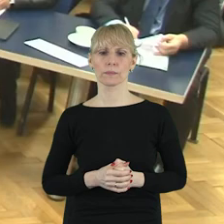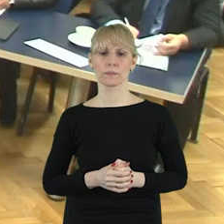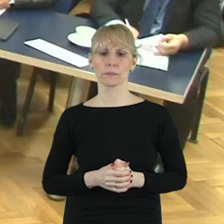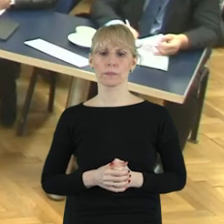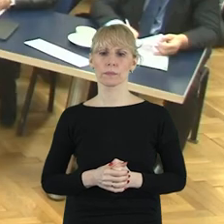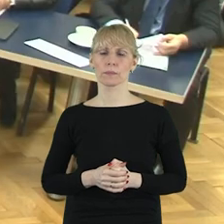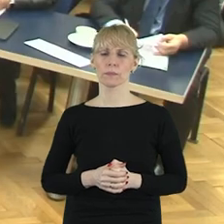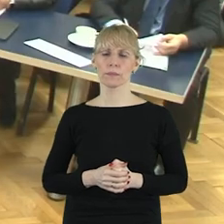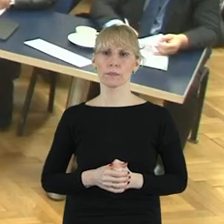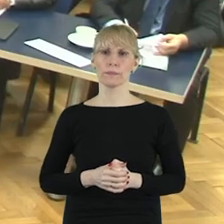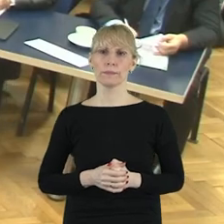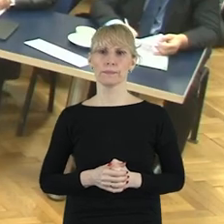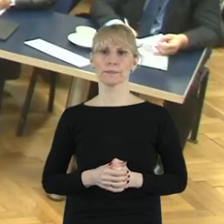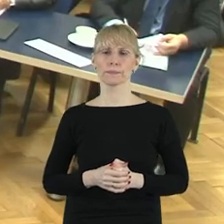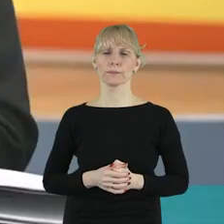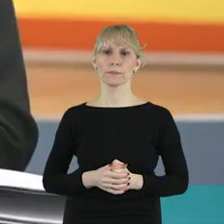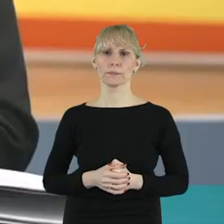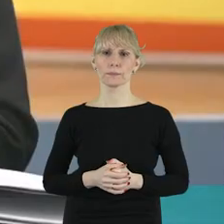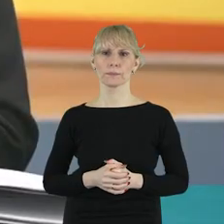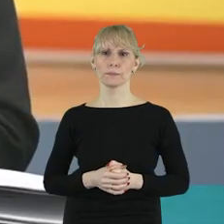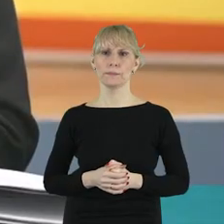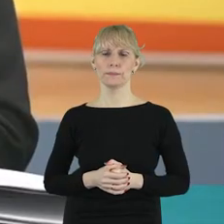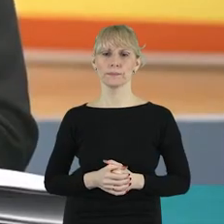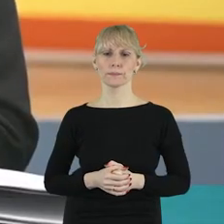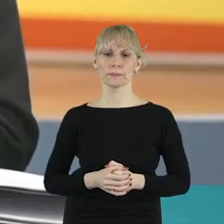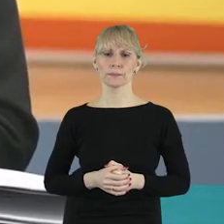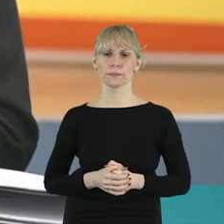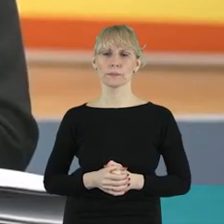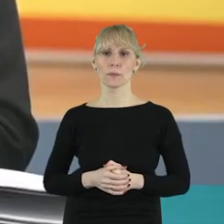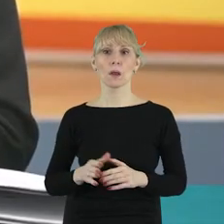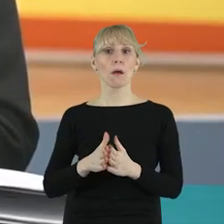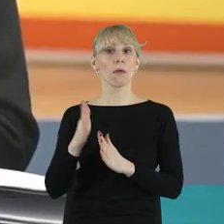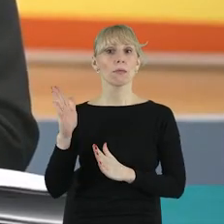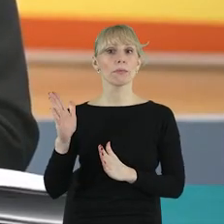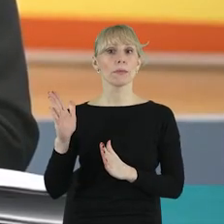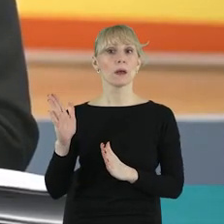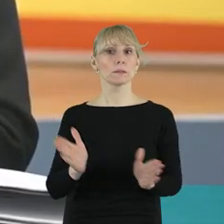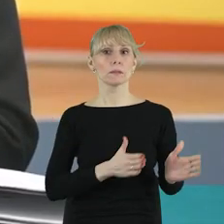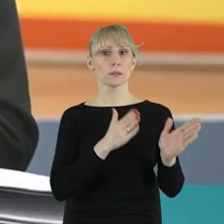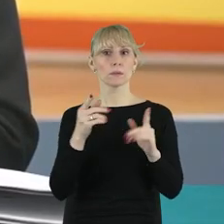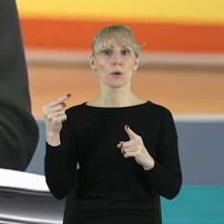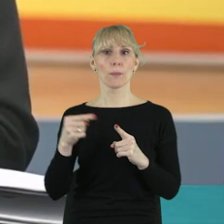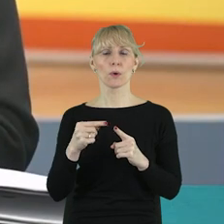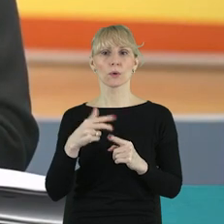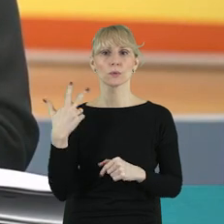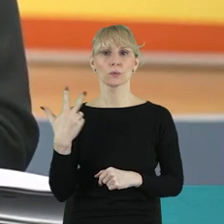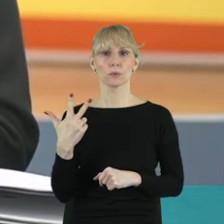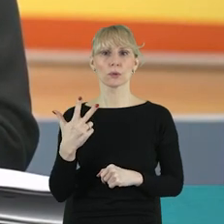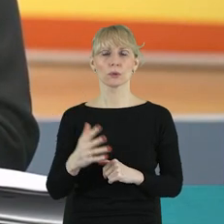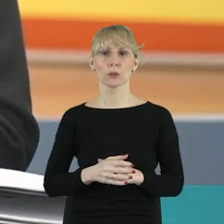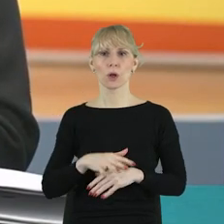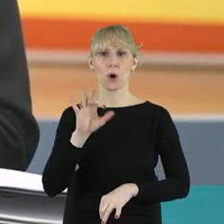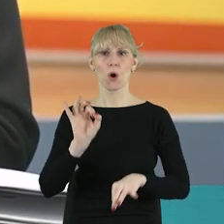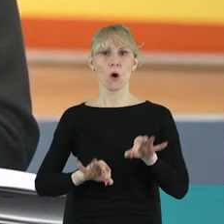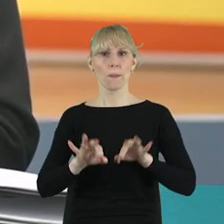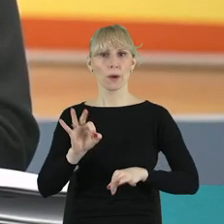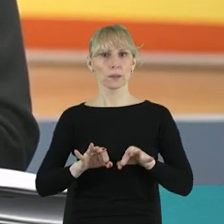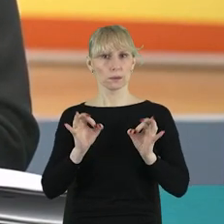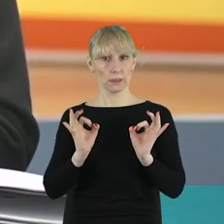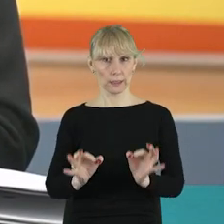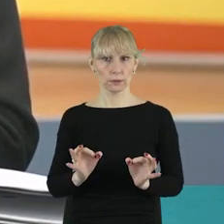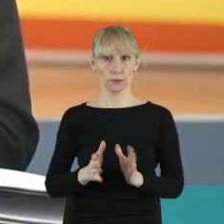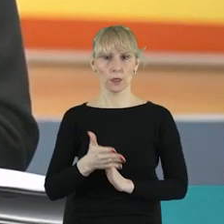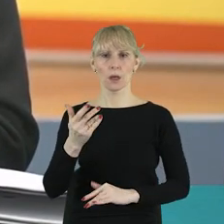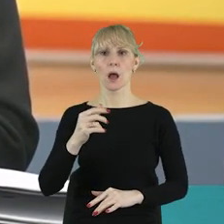Szanowni Państwo, przechodzimy do punktu trzeciego dzisiejszych obrad. To jest informacja Marszałka Województwa Łódzkiego na temat przebiegu drugiego